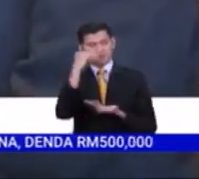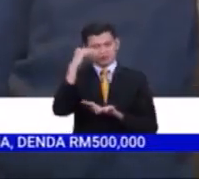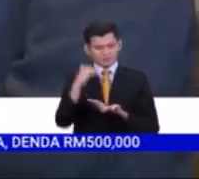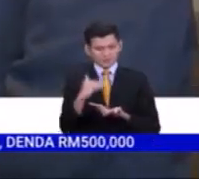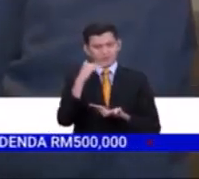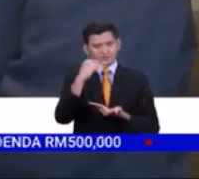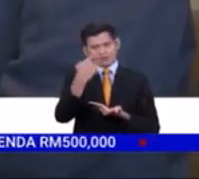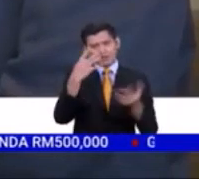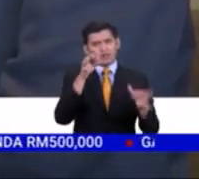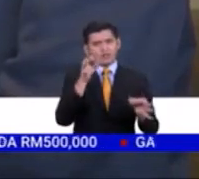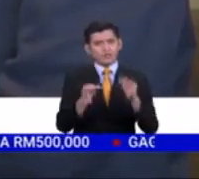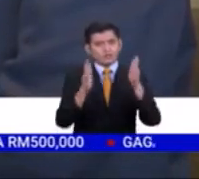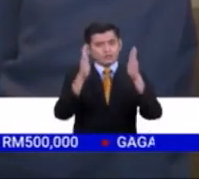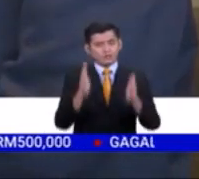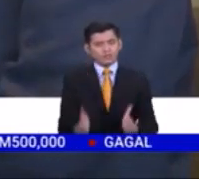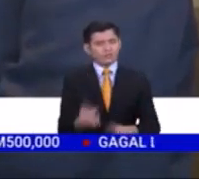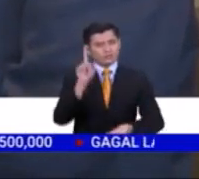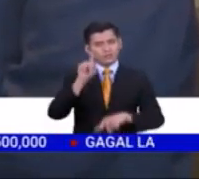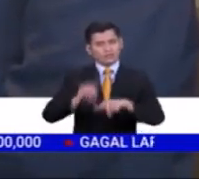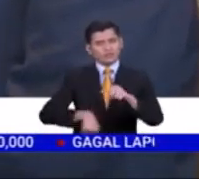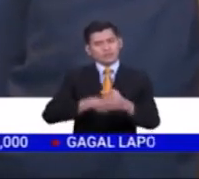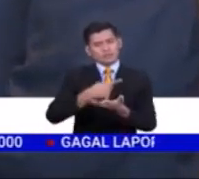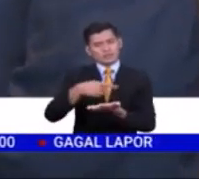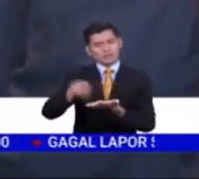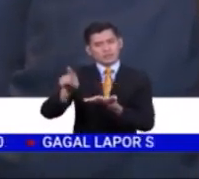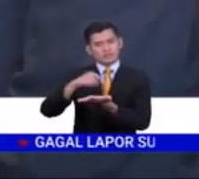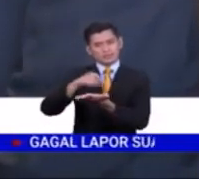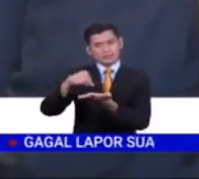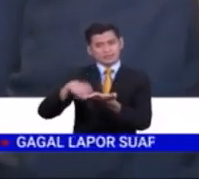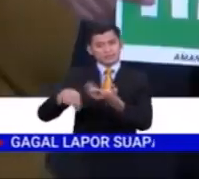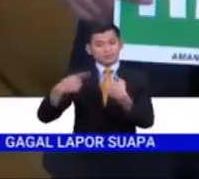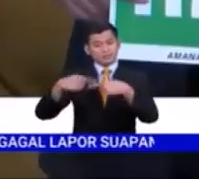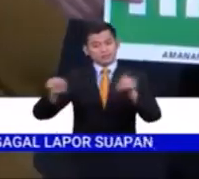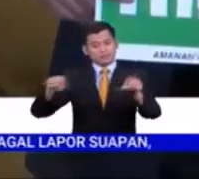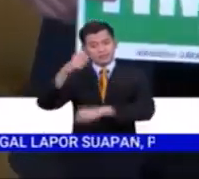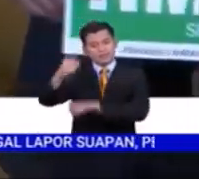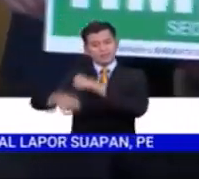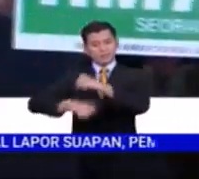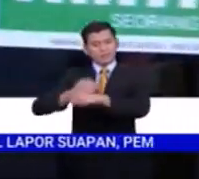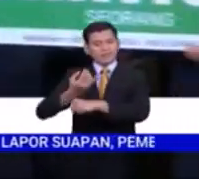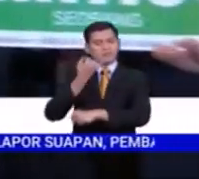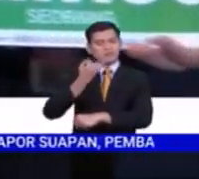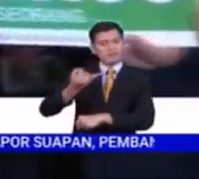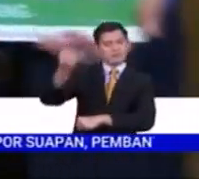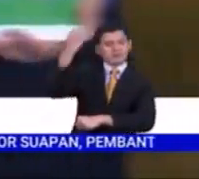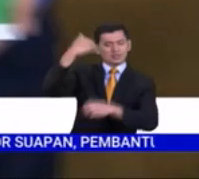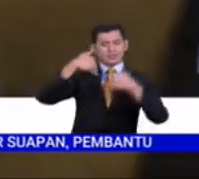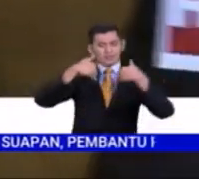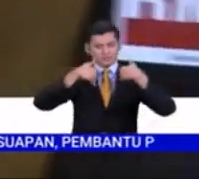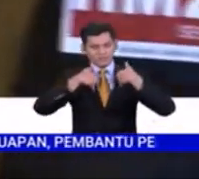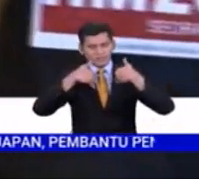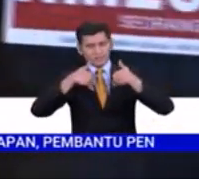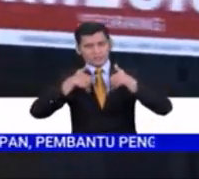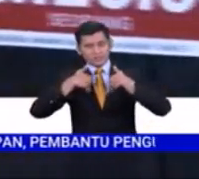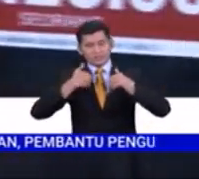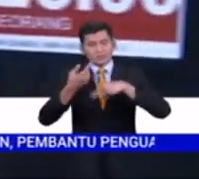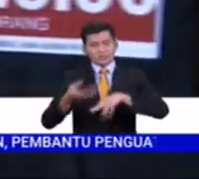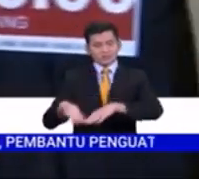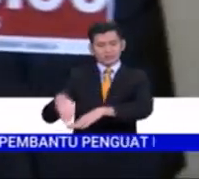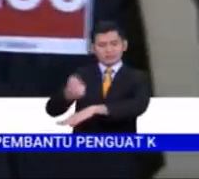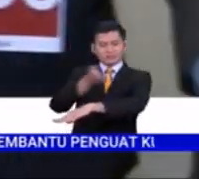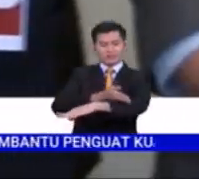untuk menunaikan kewajipan zakat. Berbanding tahun lalu, terdapat kenaikan kadar zakat